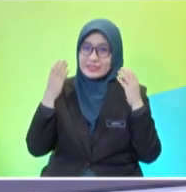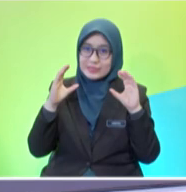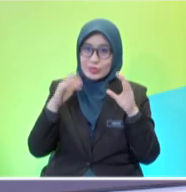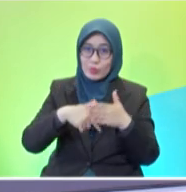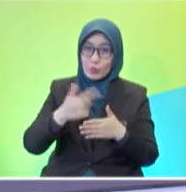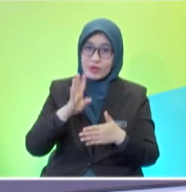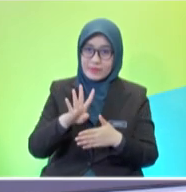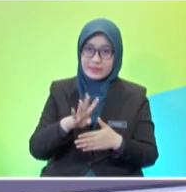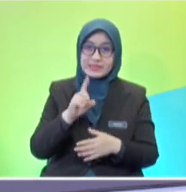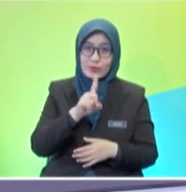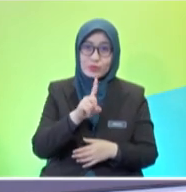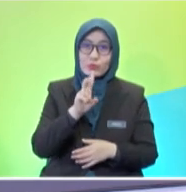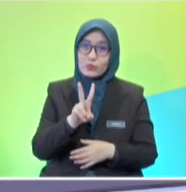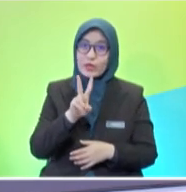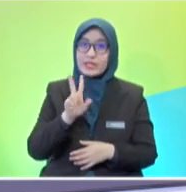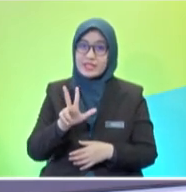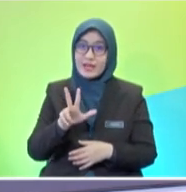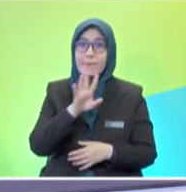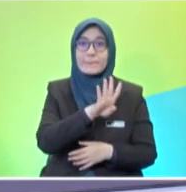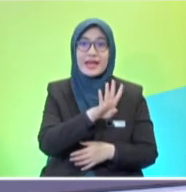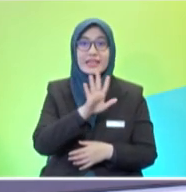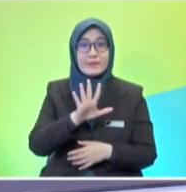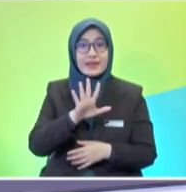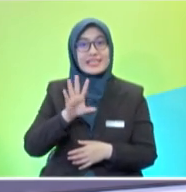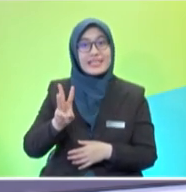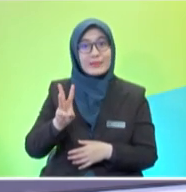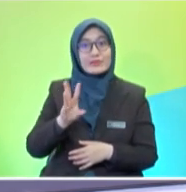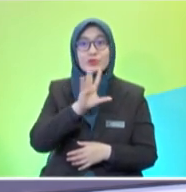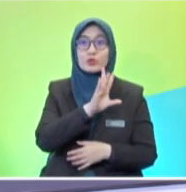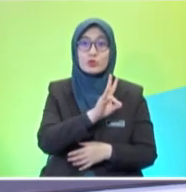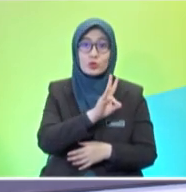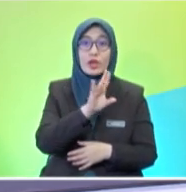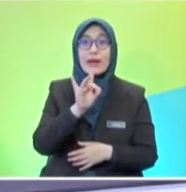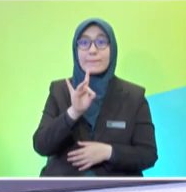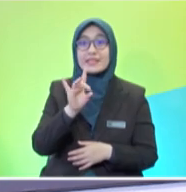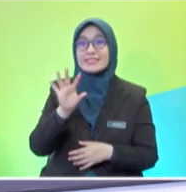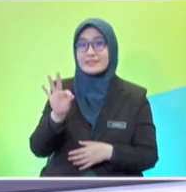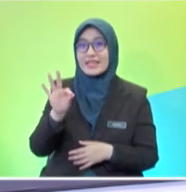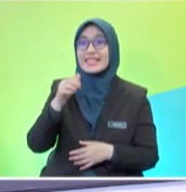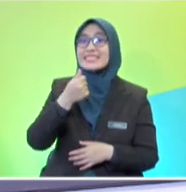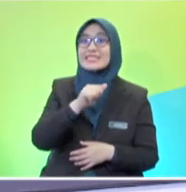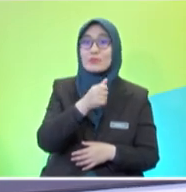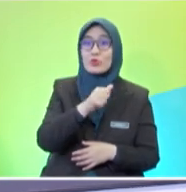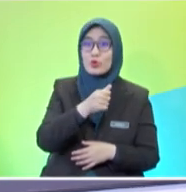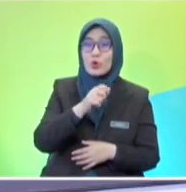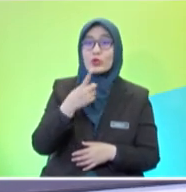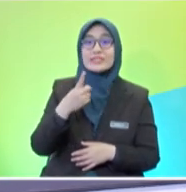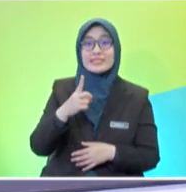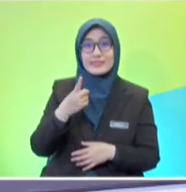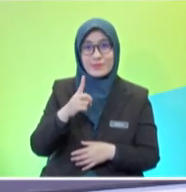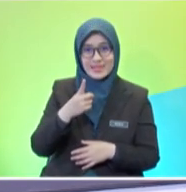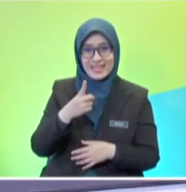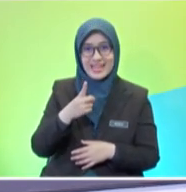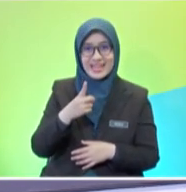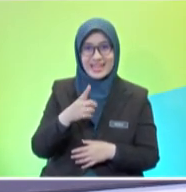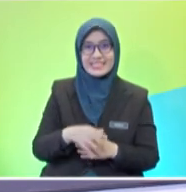tiga empat lima enam tujuh delapan sembilan sepuluh sebelas